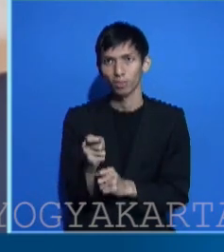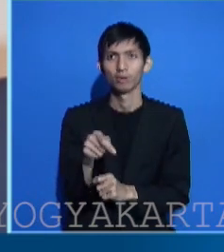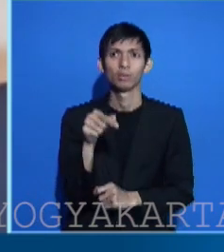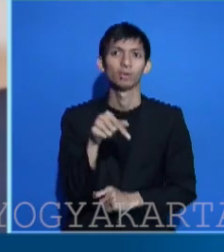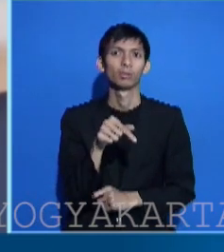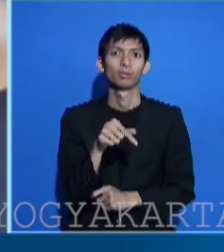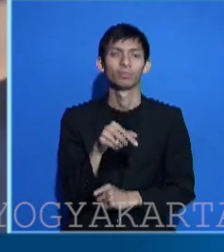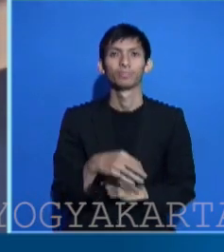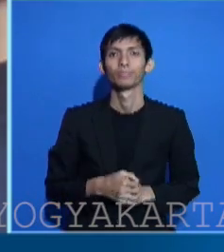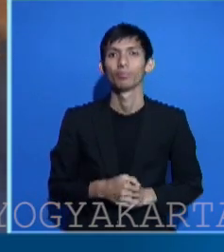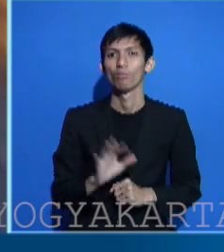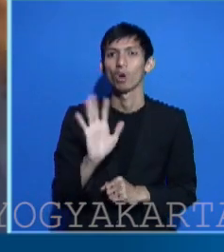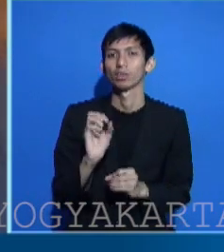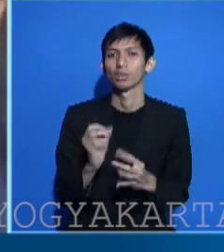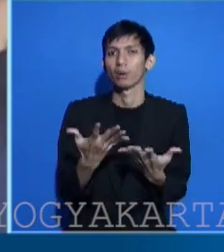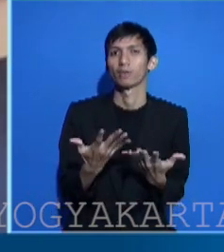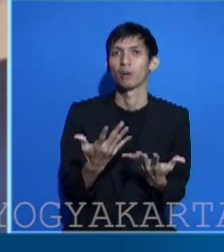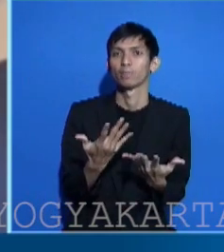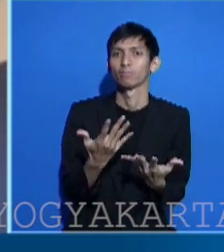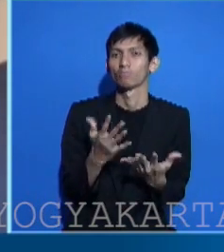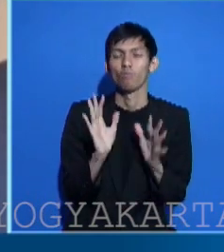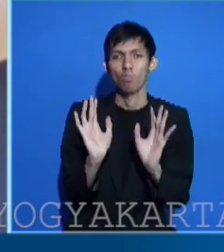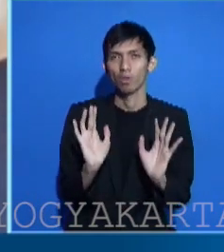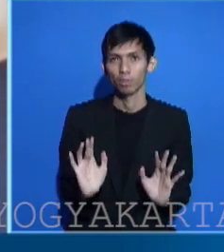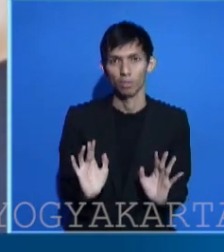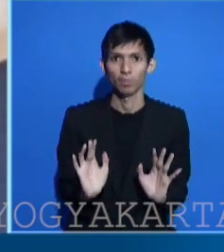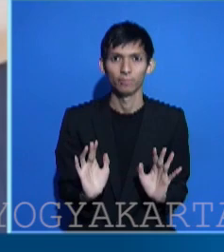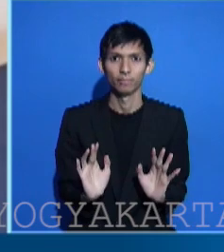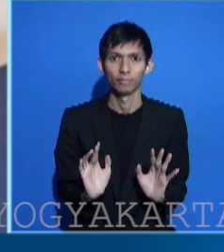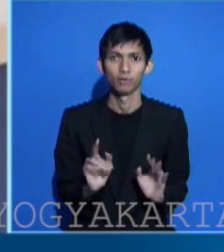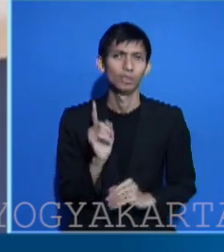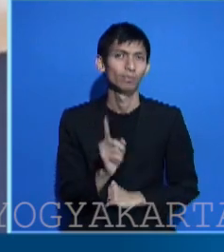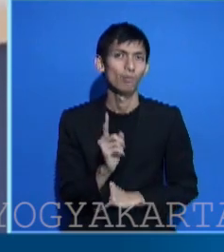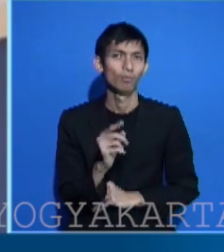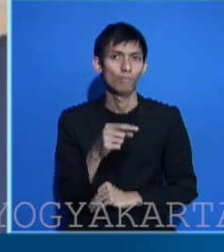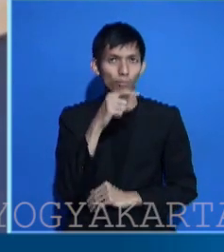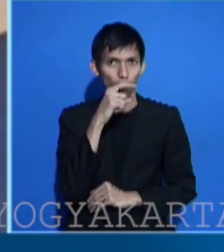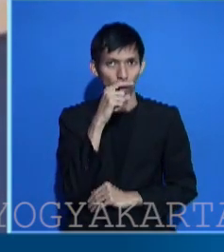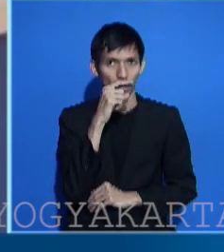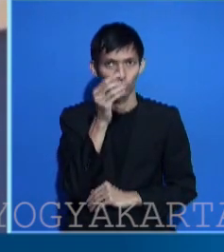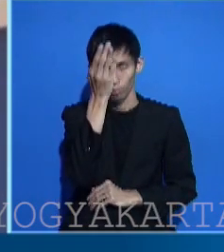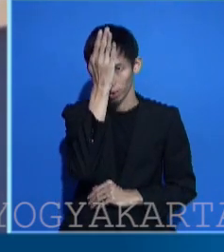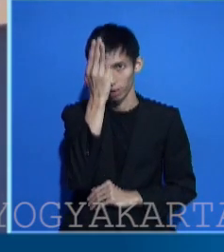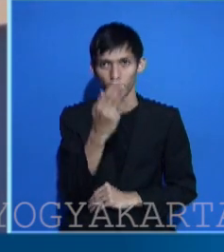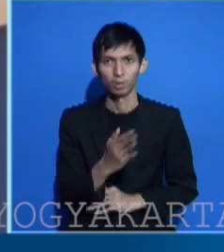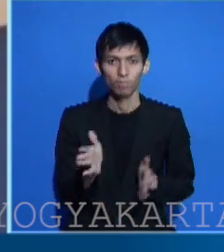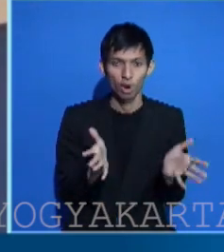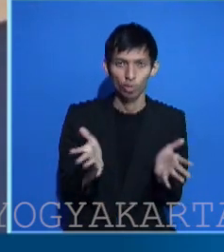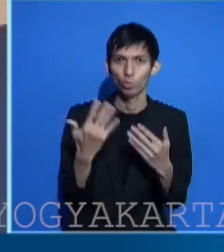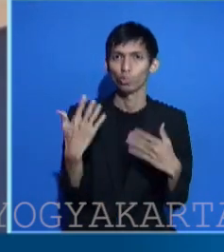secara nasional kalau ini sudah dalam kendali Pak Bupati di sini berarti sudah tidak KLB